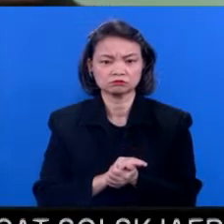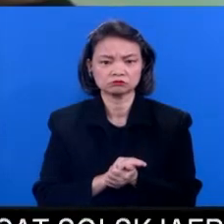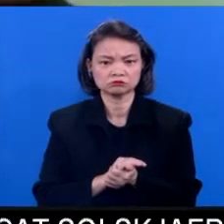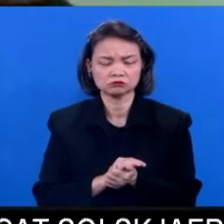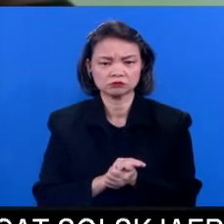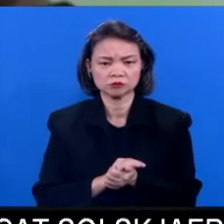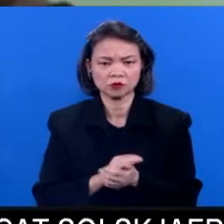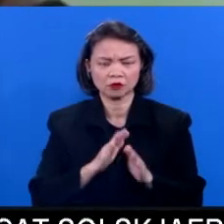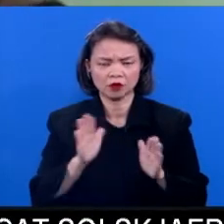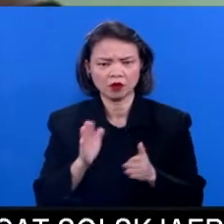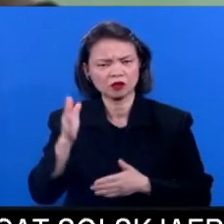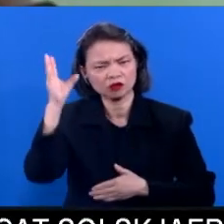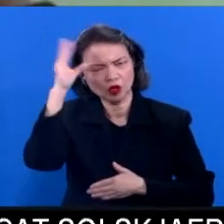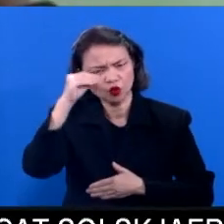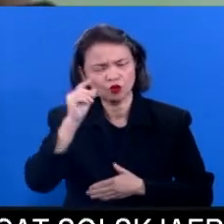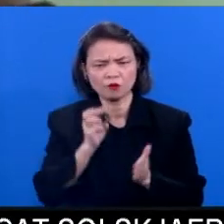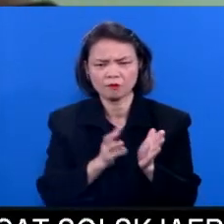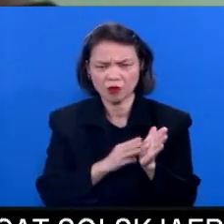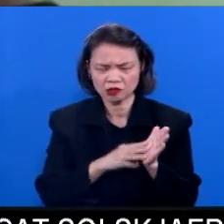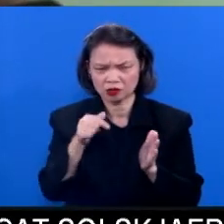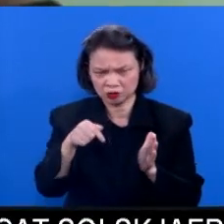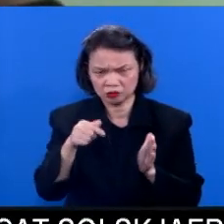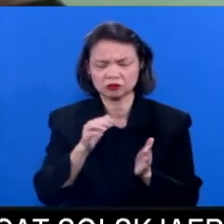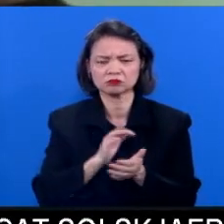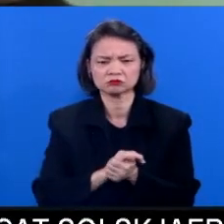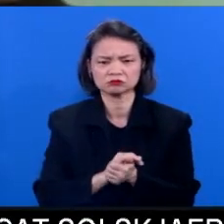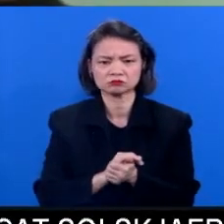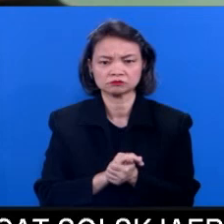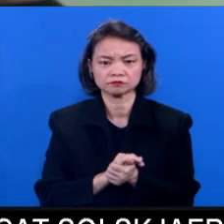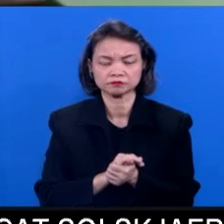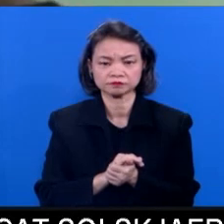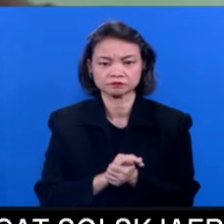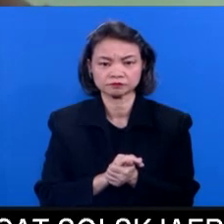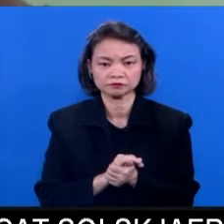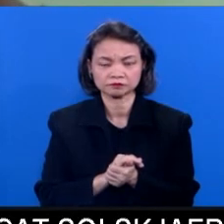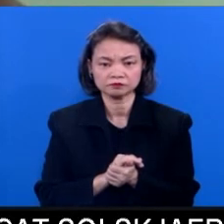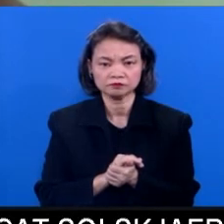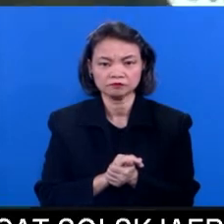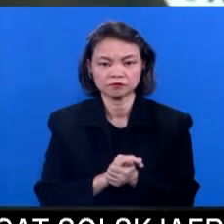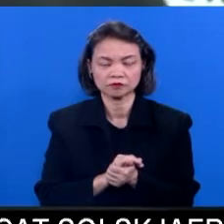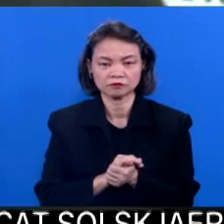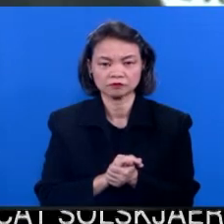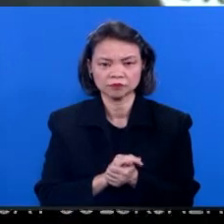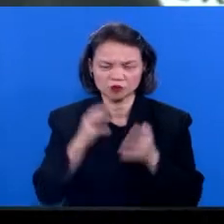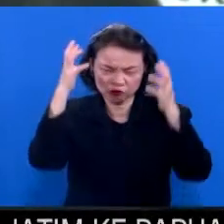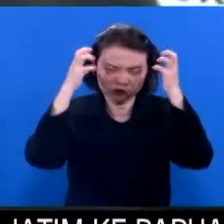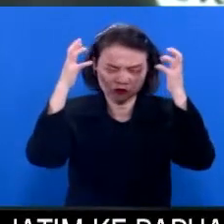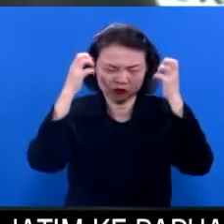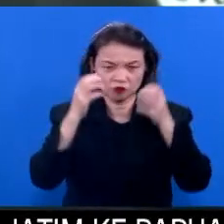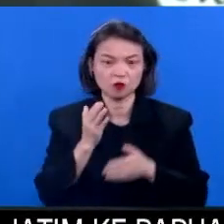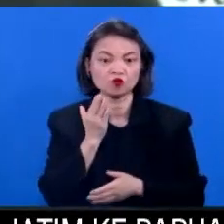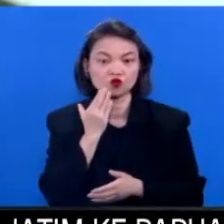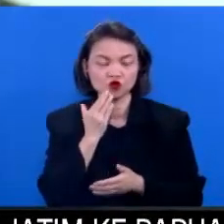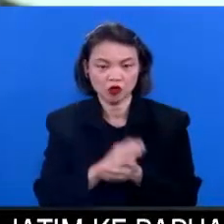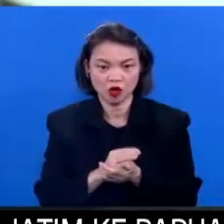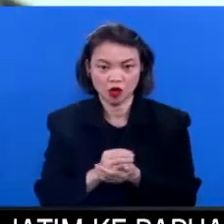tidak saya terlalu perhatikan. Akhirnya drop, stres. Kemudahan akses dan pencairan